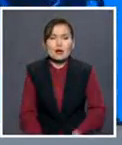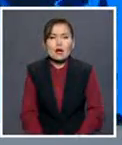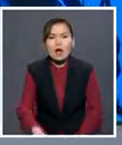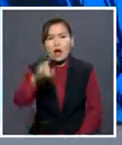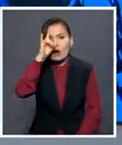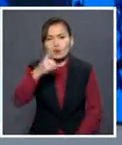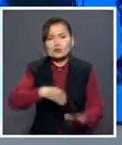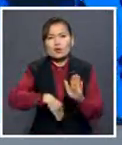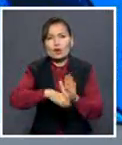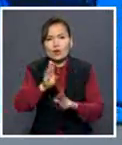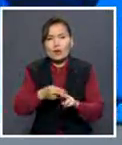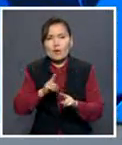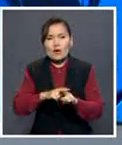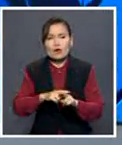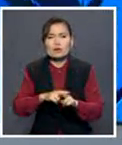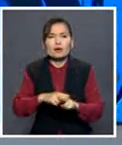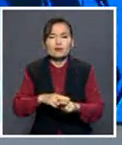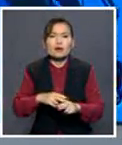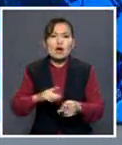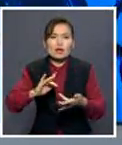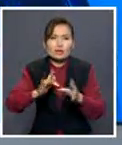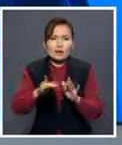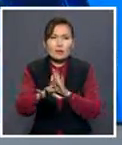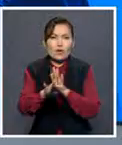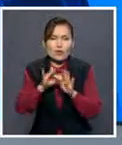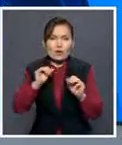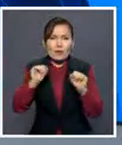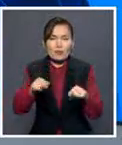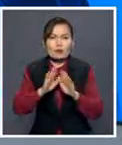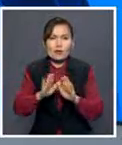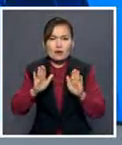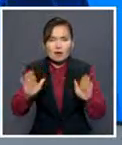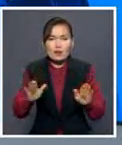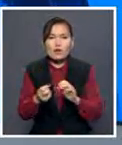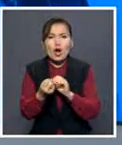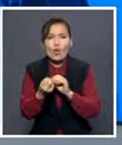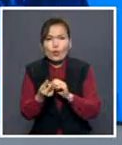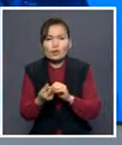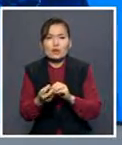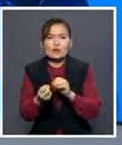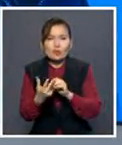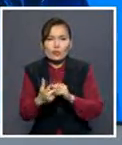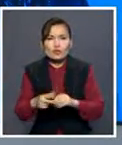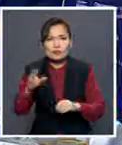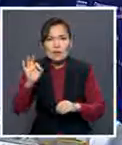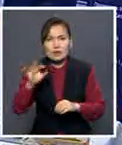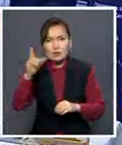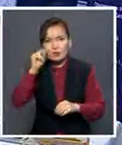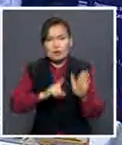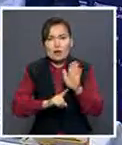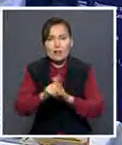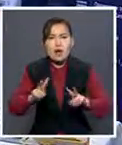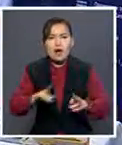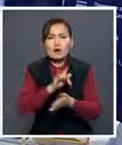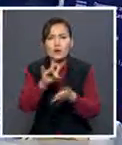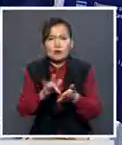Қазақстанның үздік тауарын онлайн дауыс беру арқылы анықтаңыз. Көрме байқау Қазанның 12-сі мен 13-ші күндері Астанада өтеді. Биылғы